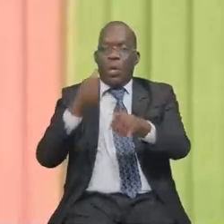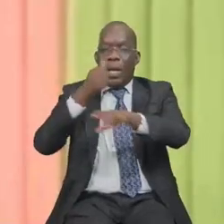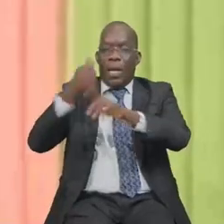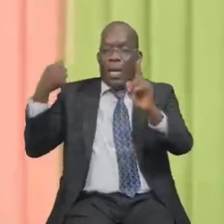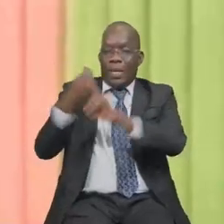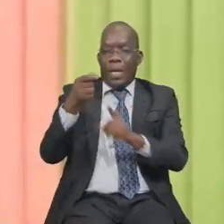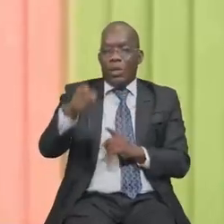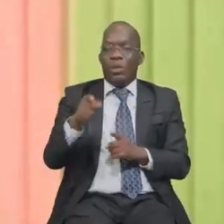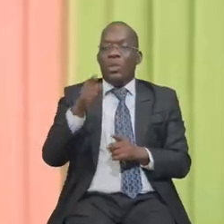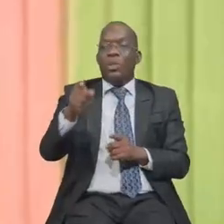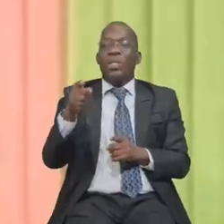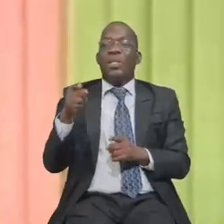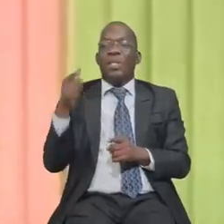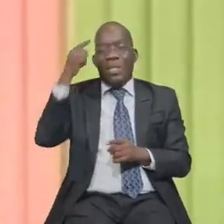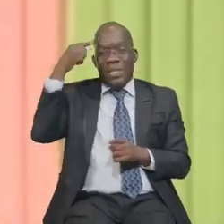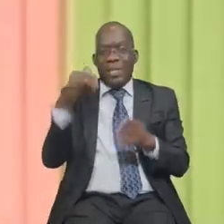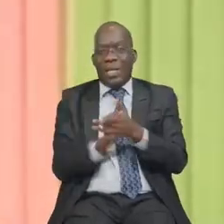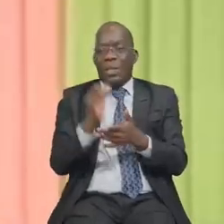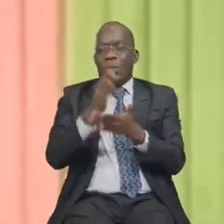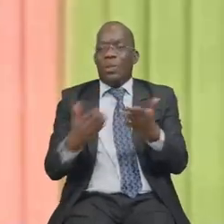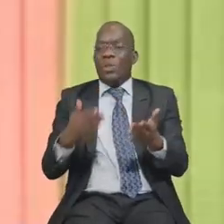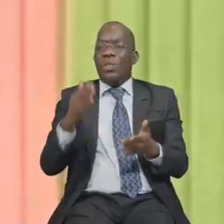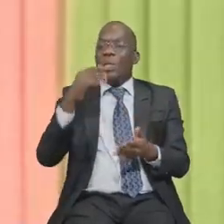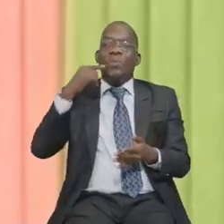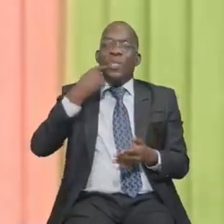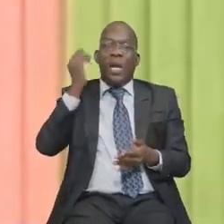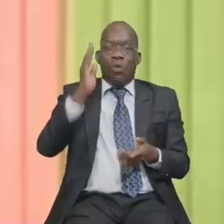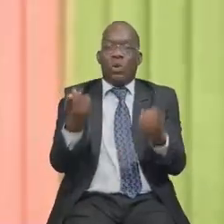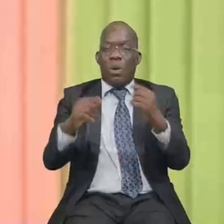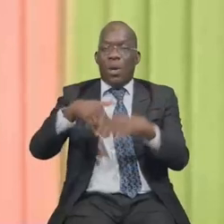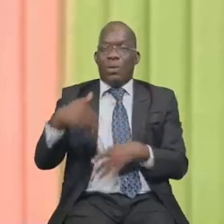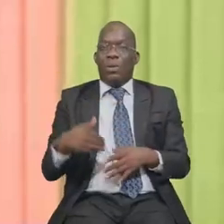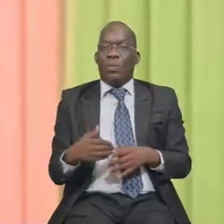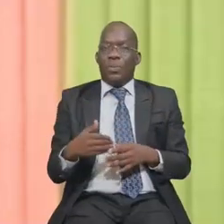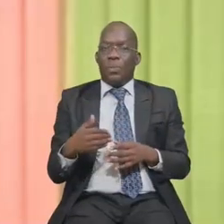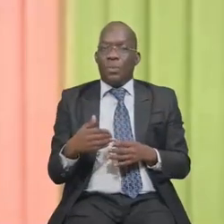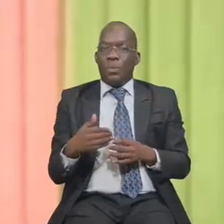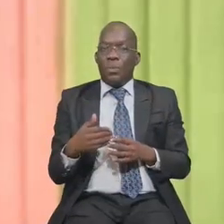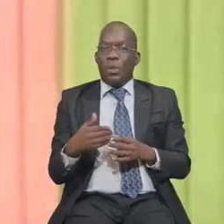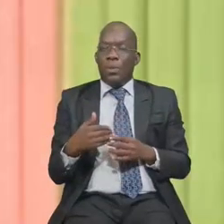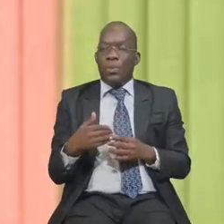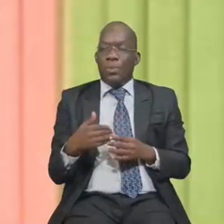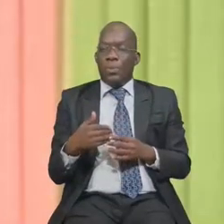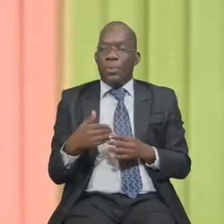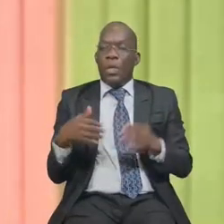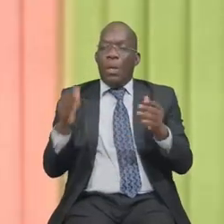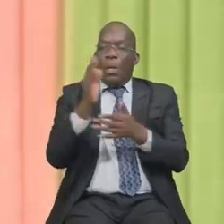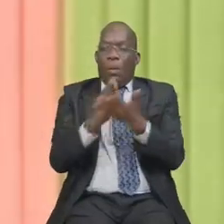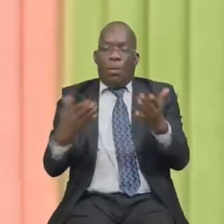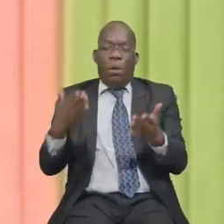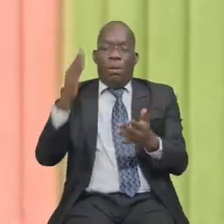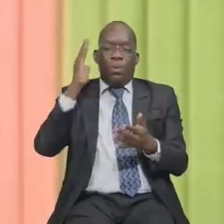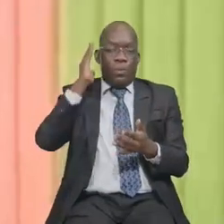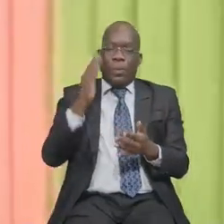Et il pense que quelque chose d'amer va sortir. Il pense que quelque chose de satanique va sortir. Il pense que quelque chose de mal va